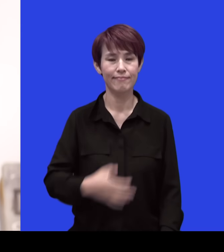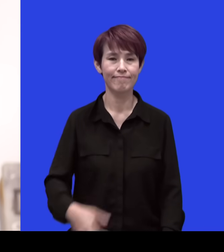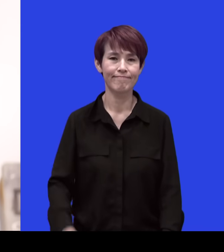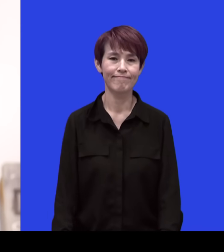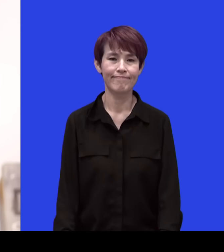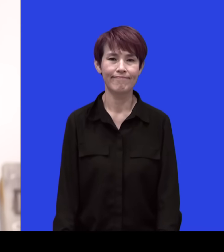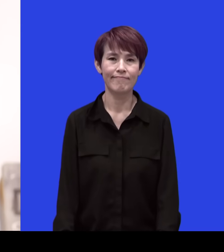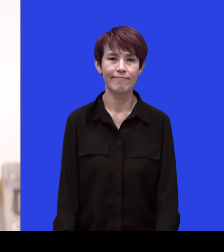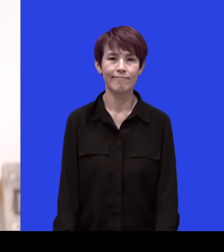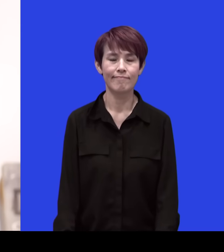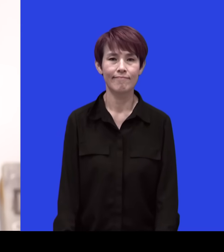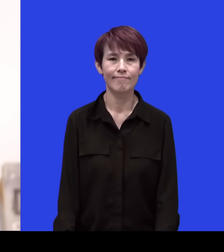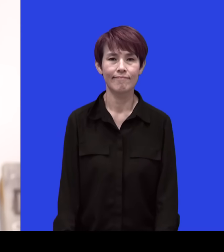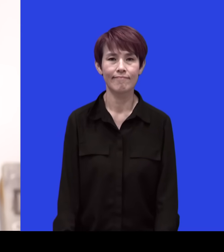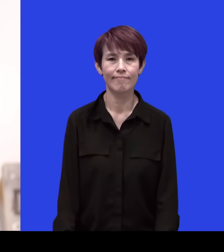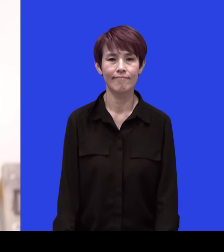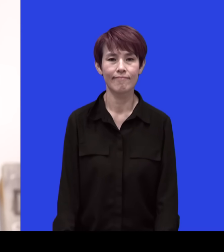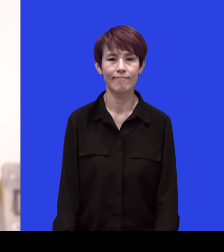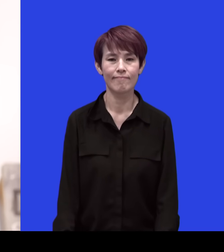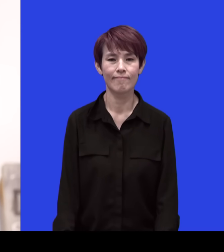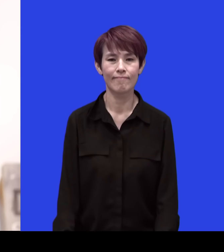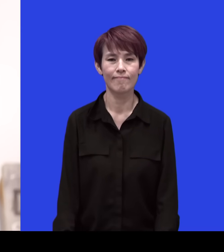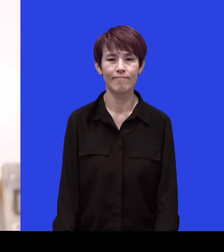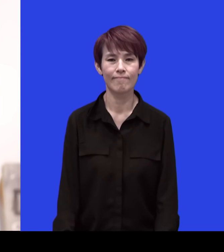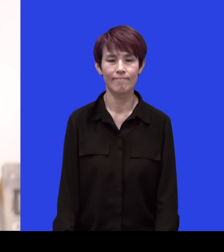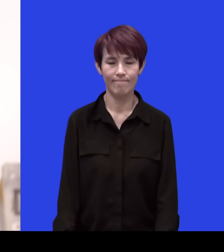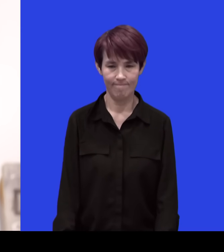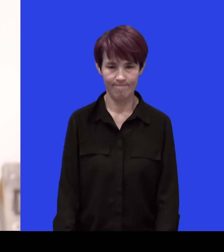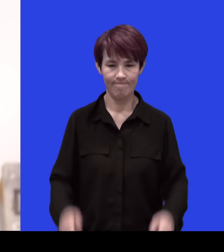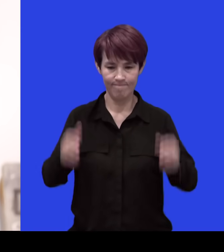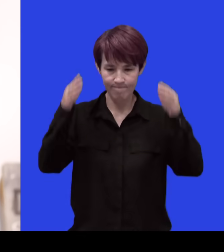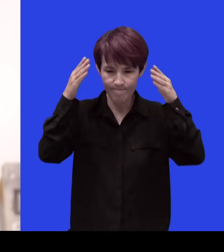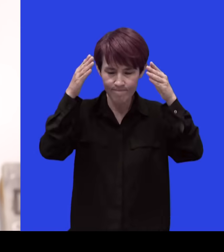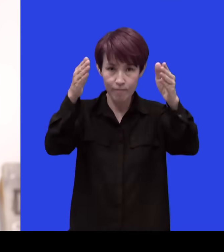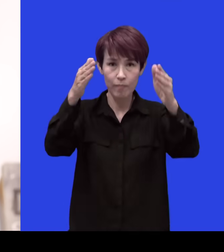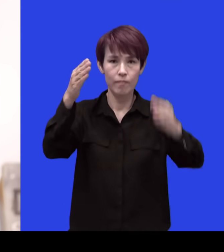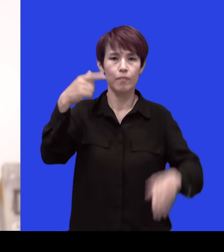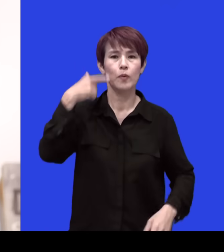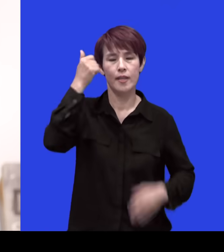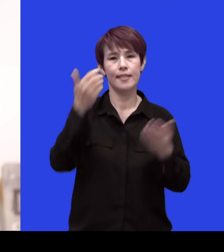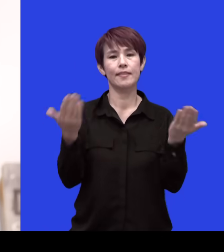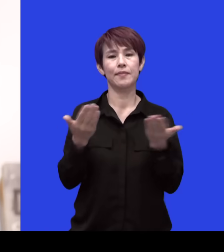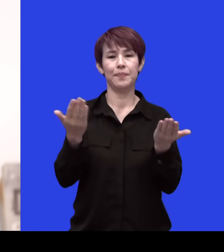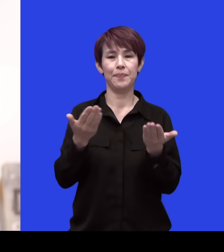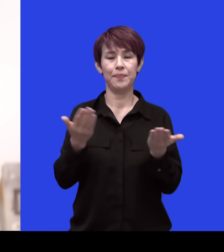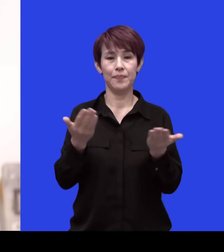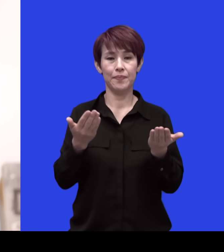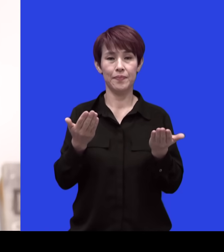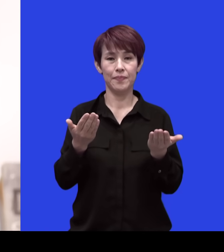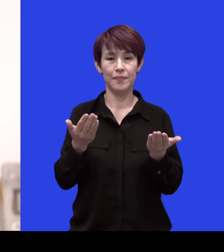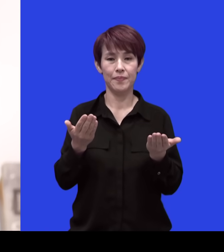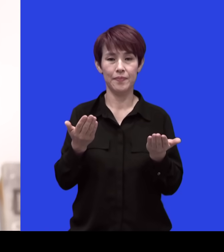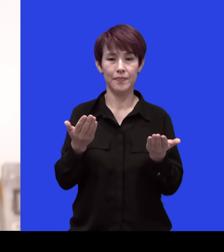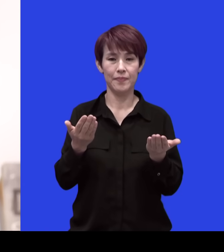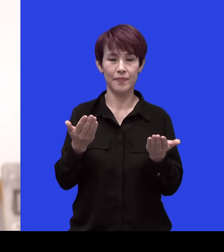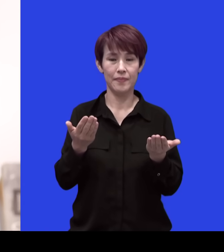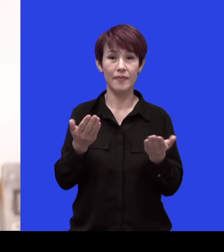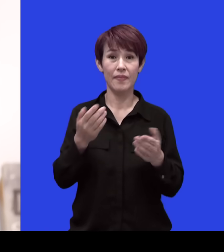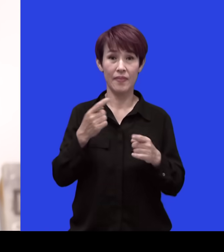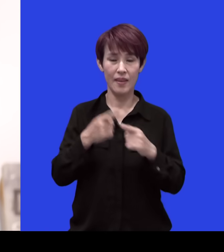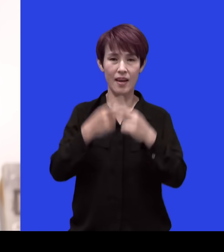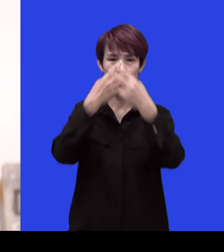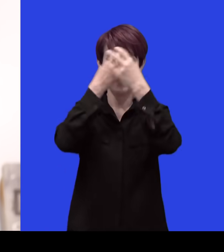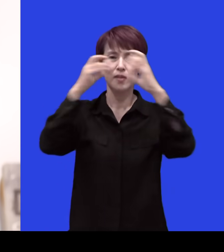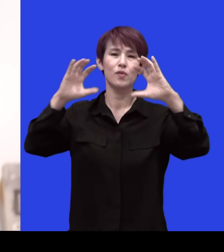그래도 이제 그 목회를 정신 차리고 예. 하다가 예. 이제